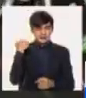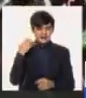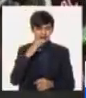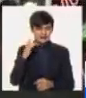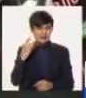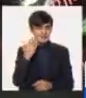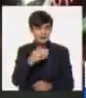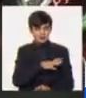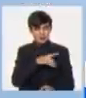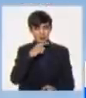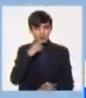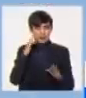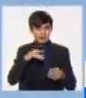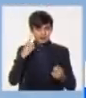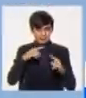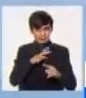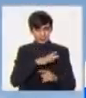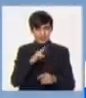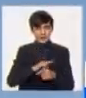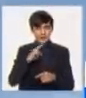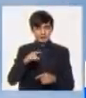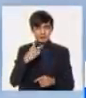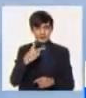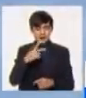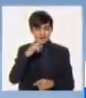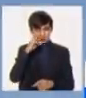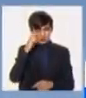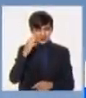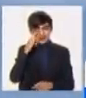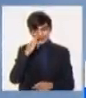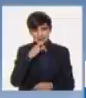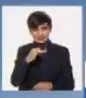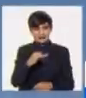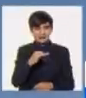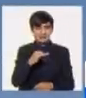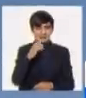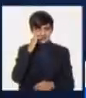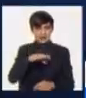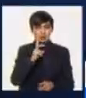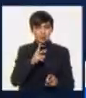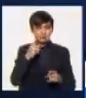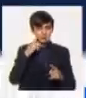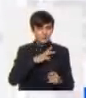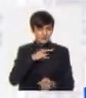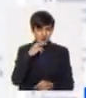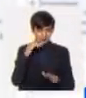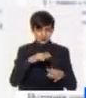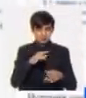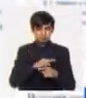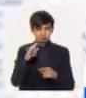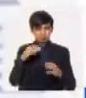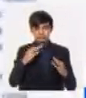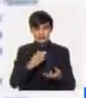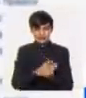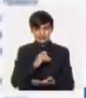наследие». Производят его в России, а эксплуатируют только два государства – Казахстан и страна-производитель. Согласно открытым